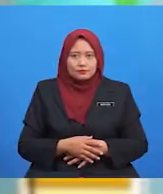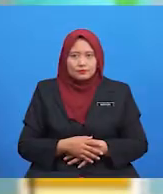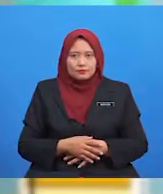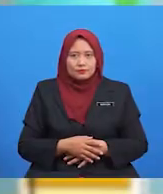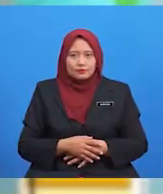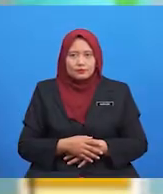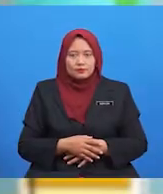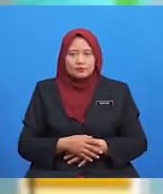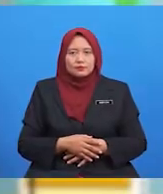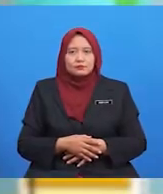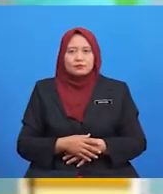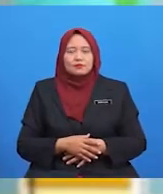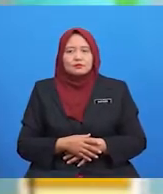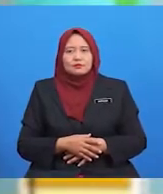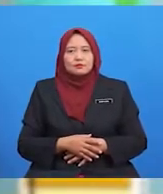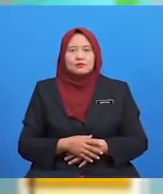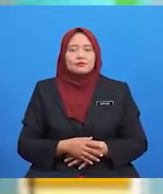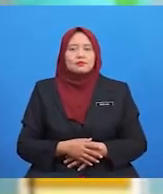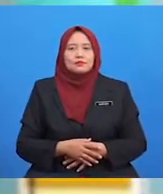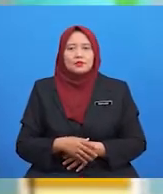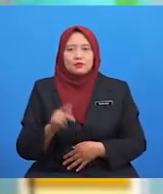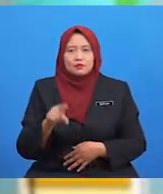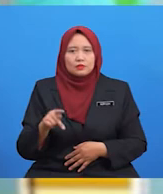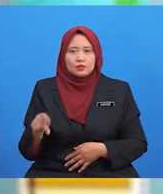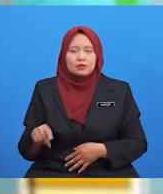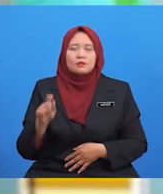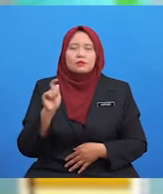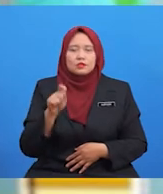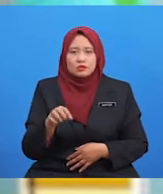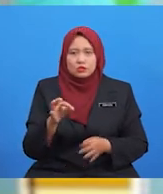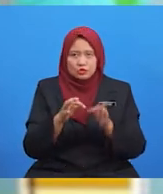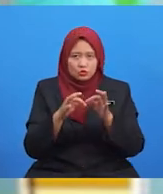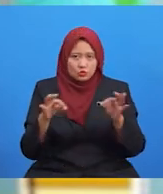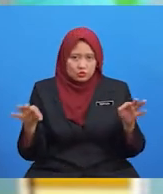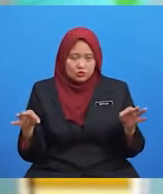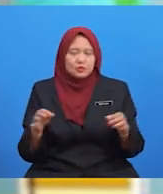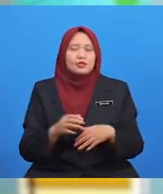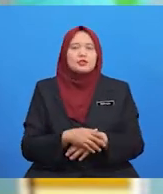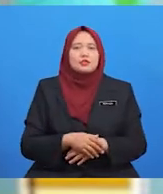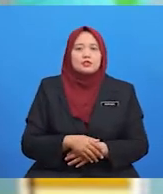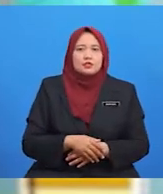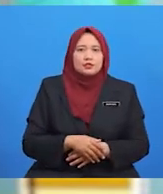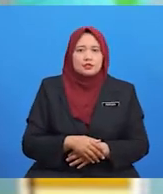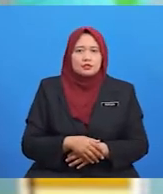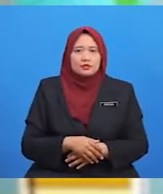Pelajar juga perlu menulis ayat kesimpulan kecil bagi setiap